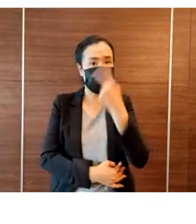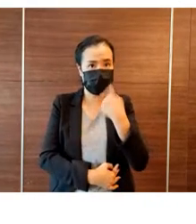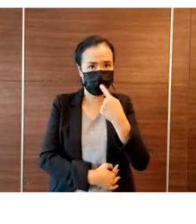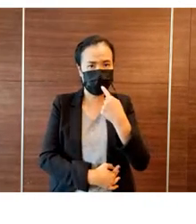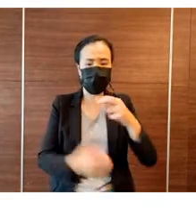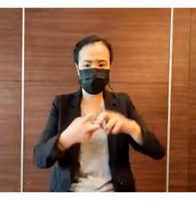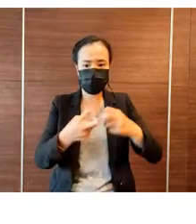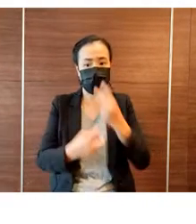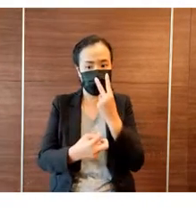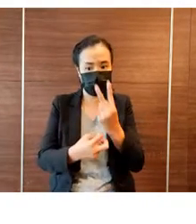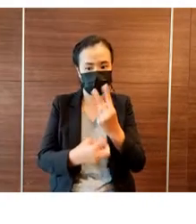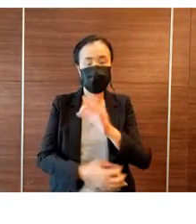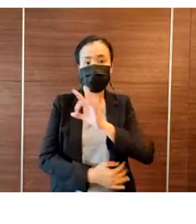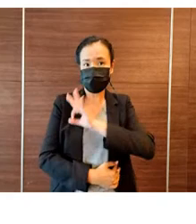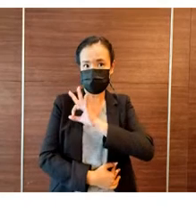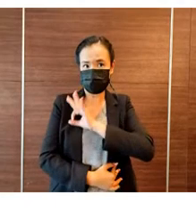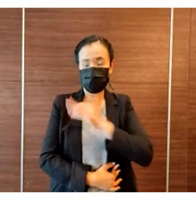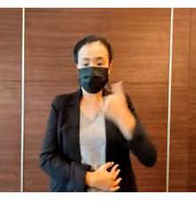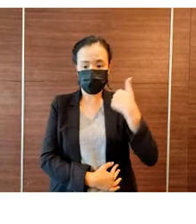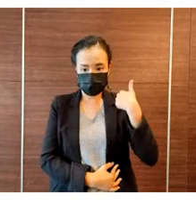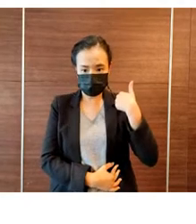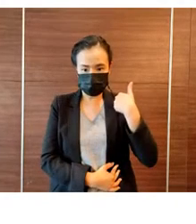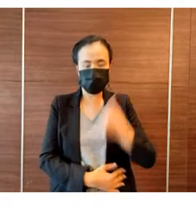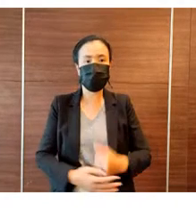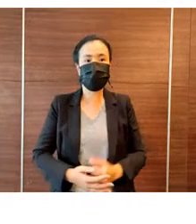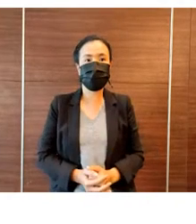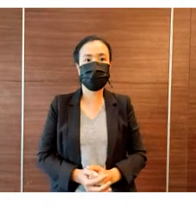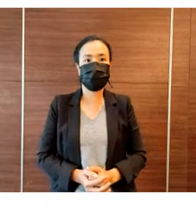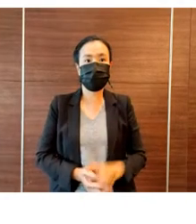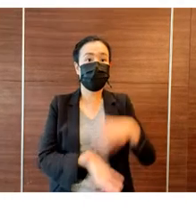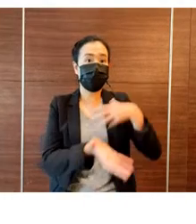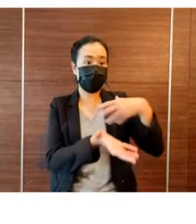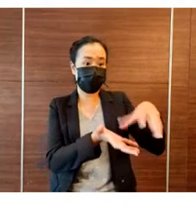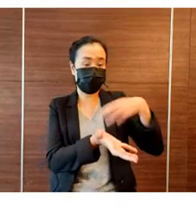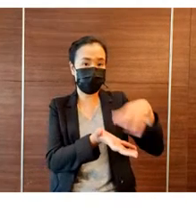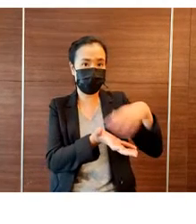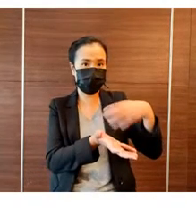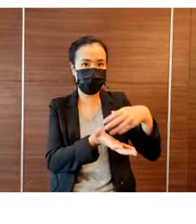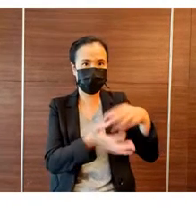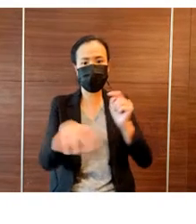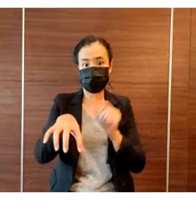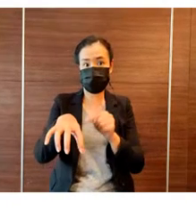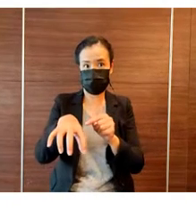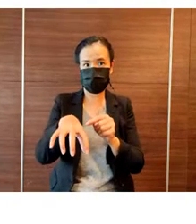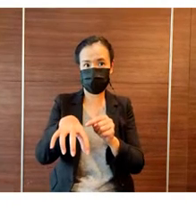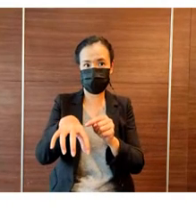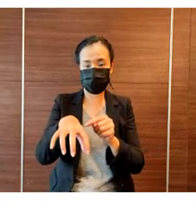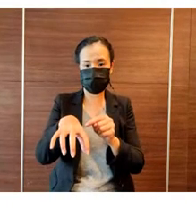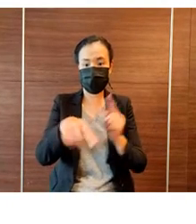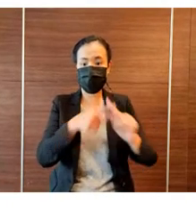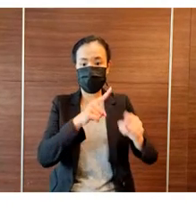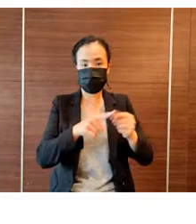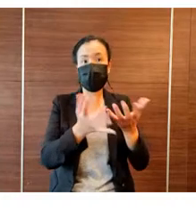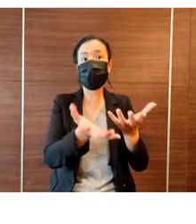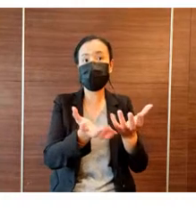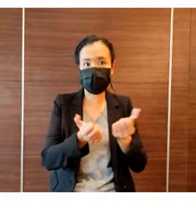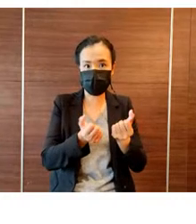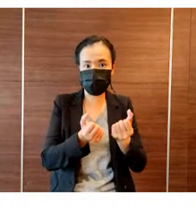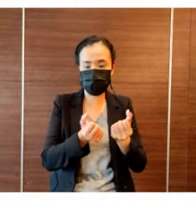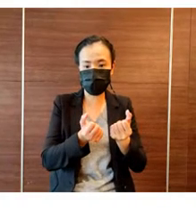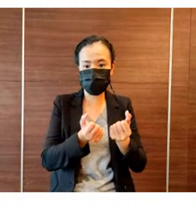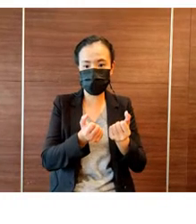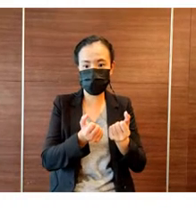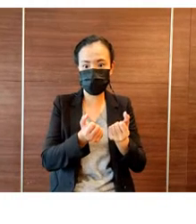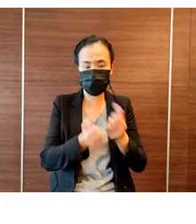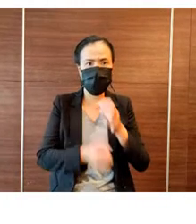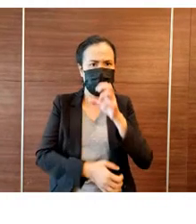ามีปัญหาแล้วเขาเป็นสมาชิกอยู่แล้วขอแค่บอกต่อให้เราไปที่นี่เดี๋ยวจะมีเพื่อนเขามารับมันค่อนข้างลึ